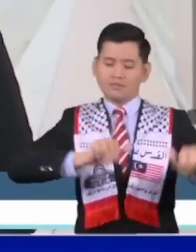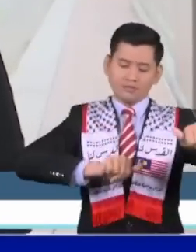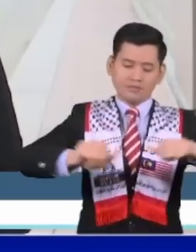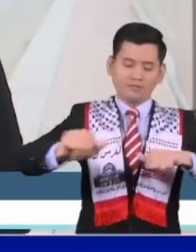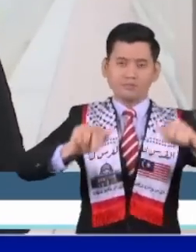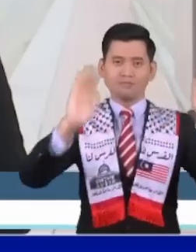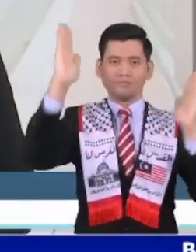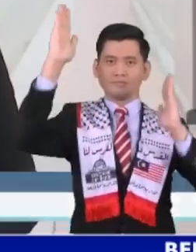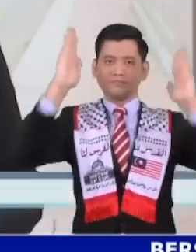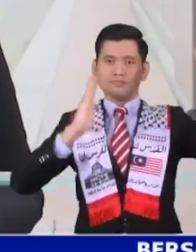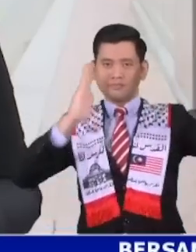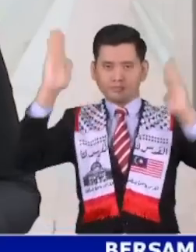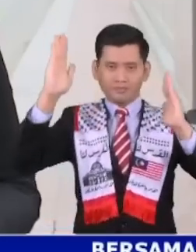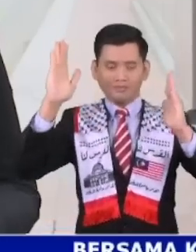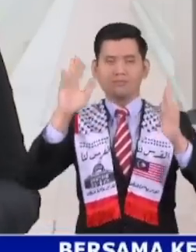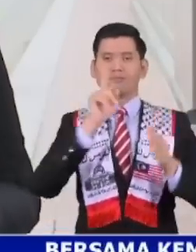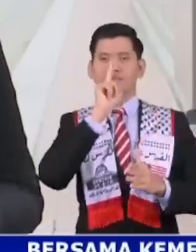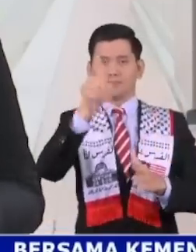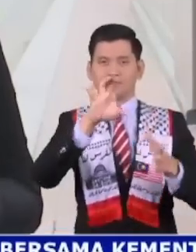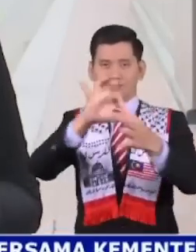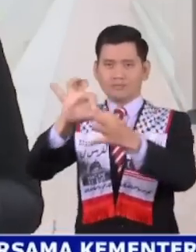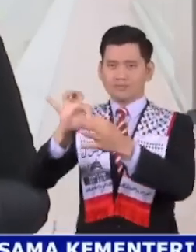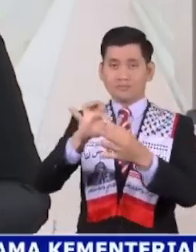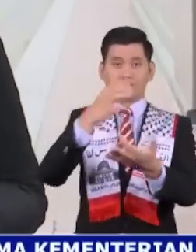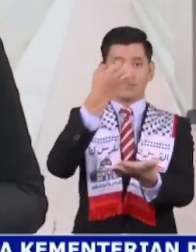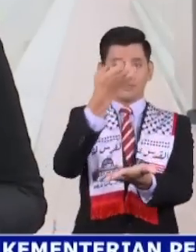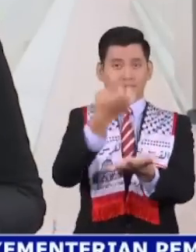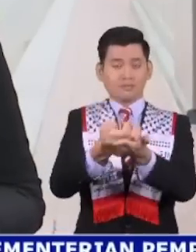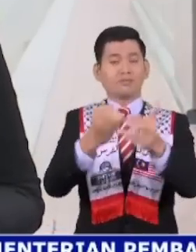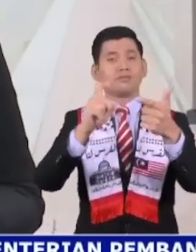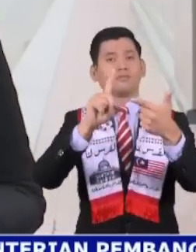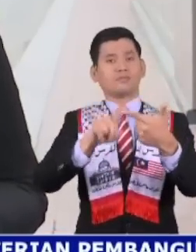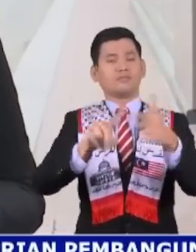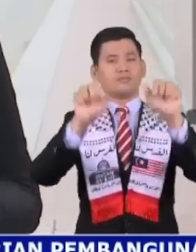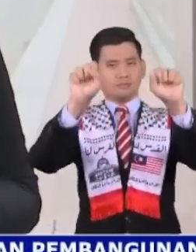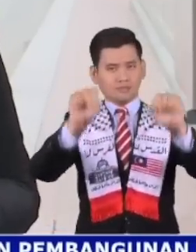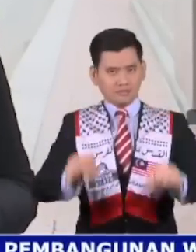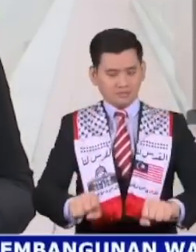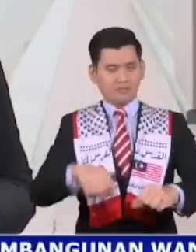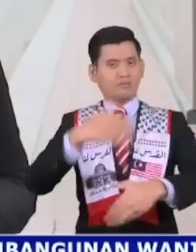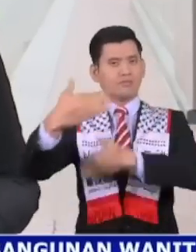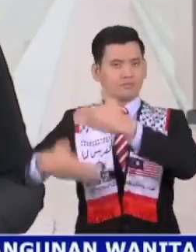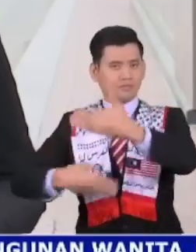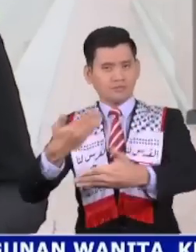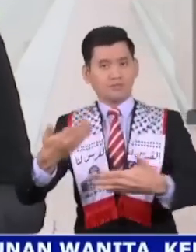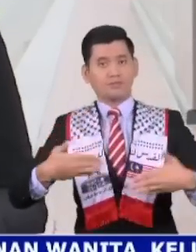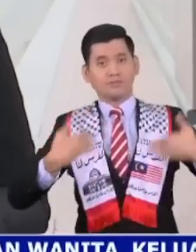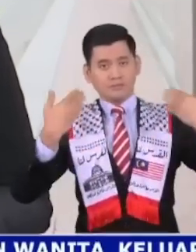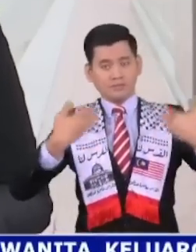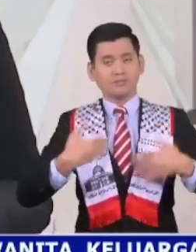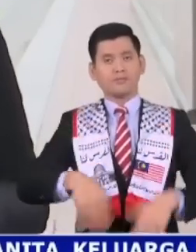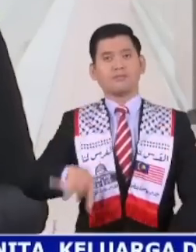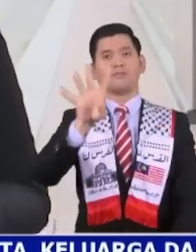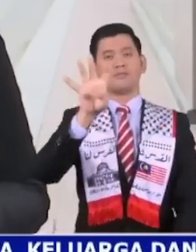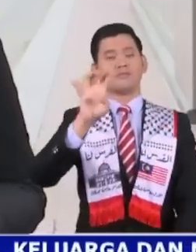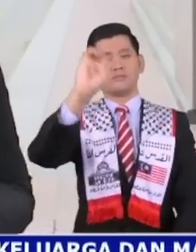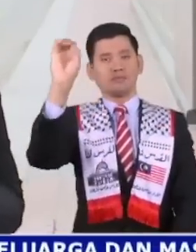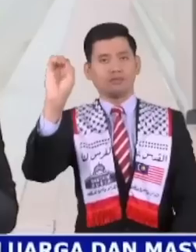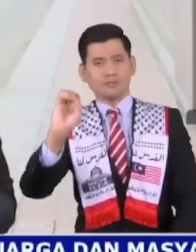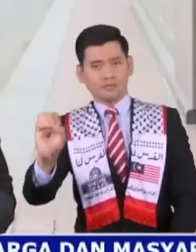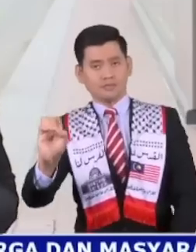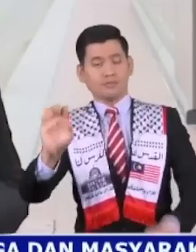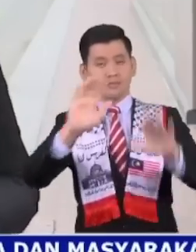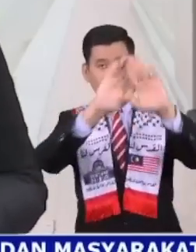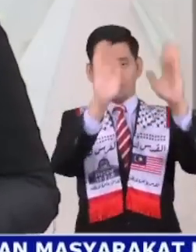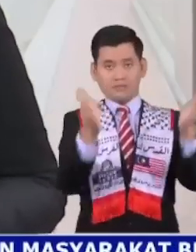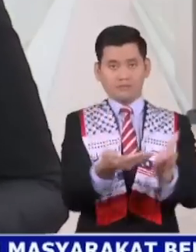Malaysia ke arah mengukuhkan lagi kerjasama ekonomi selain meningkatkan kemakmuran. Ini kerana 40% penduduk dunia adalah dari